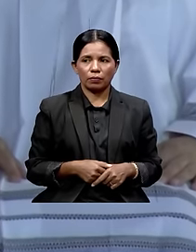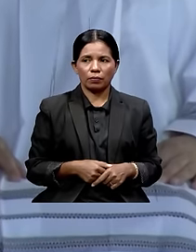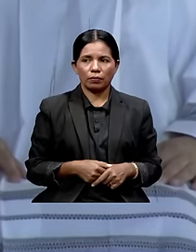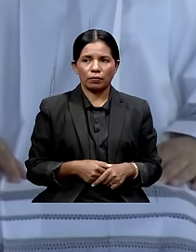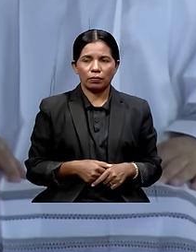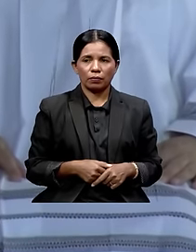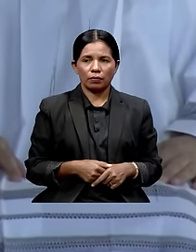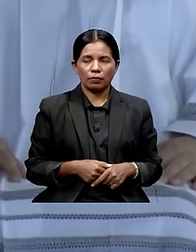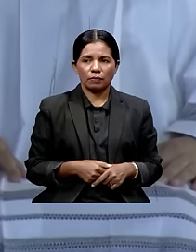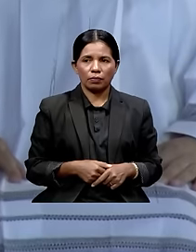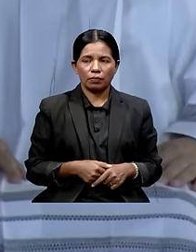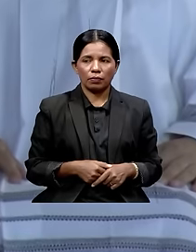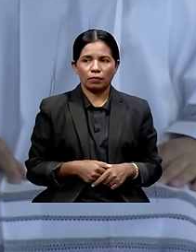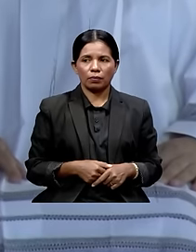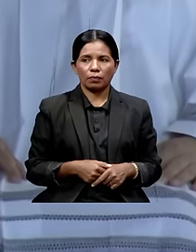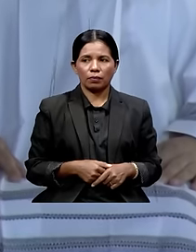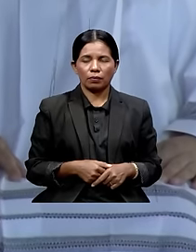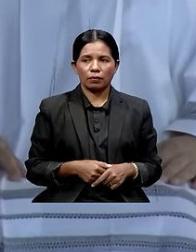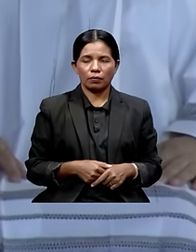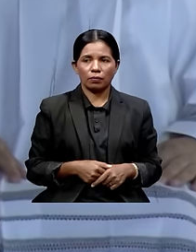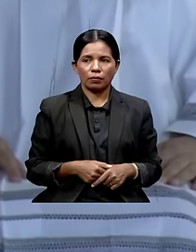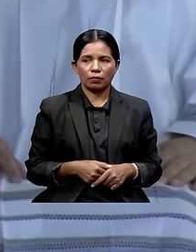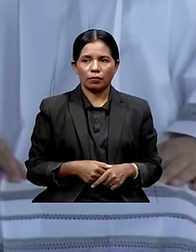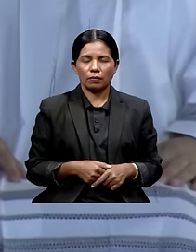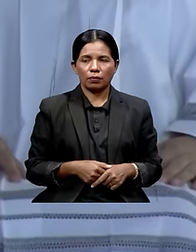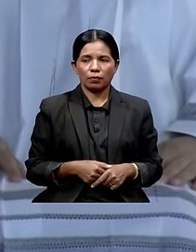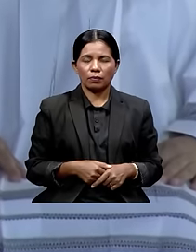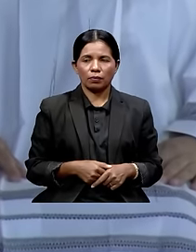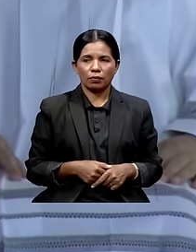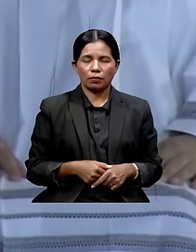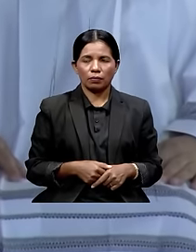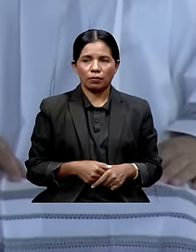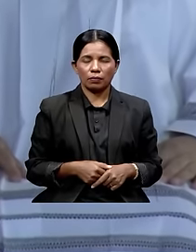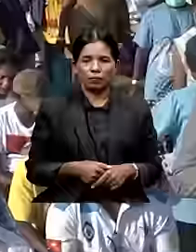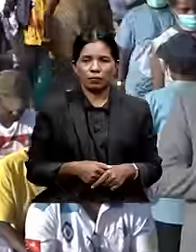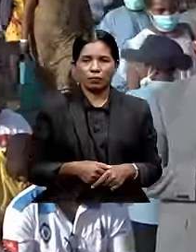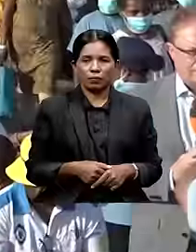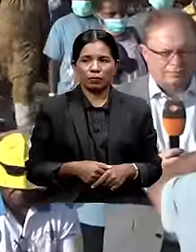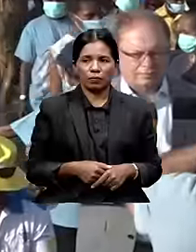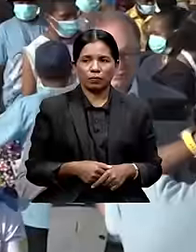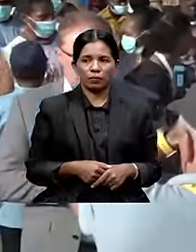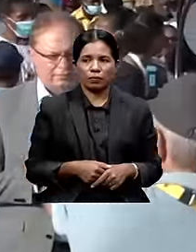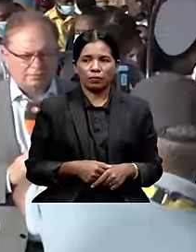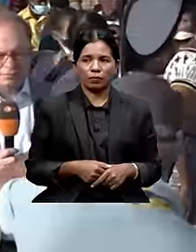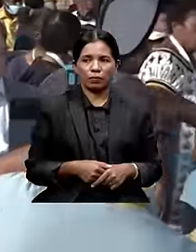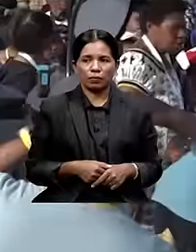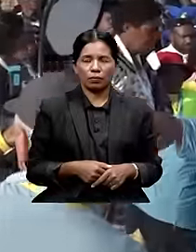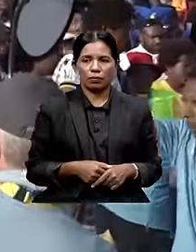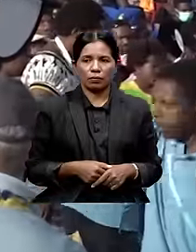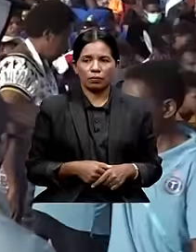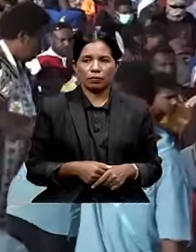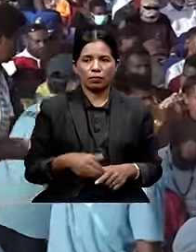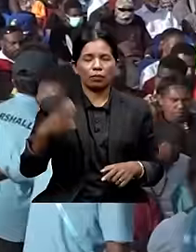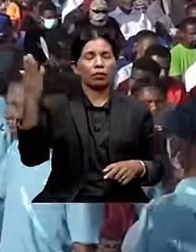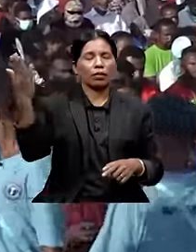Nel suo figlio Dio vuole mostrare anzitutto questo, che Egli è il Dio vicino. E a Papua Nova